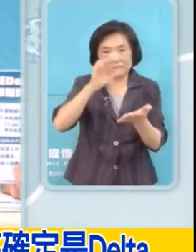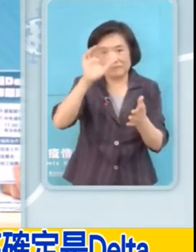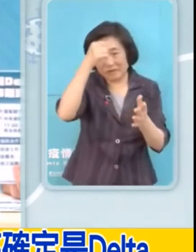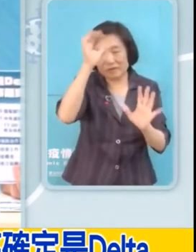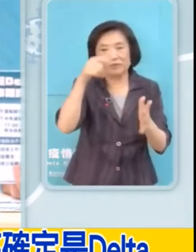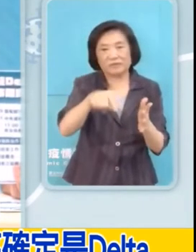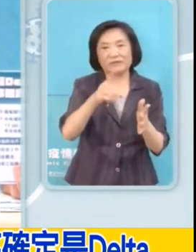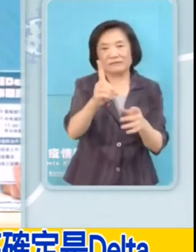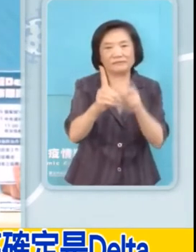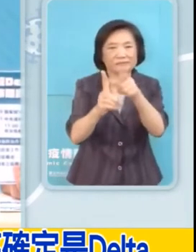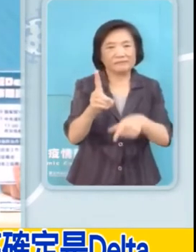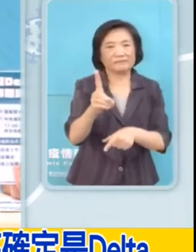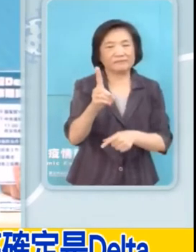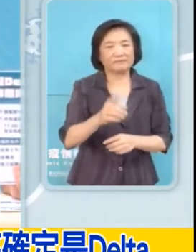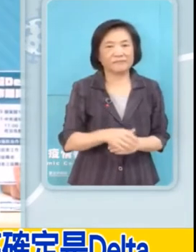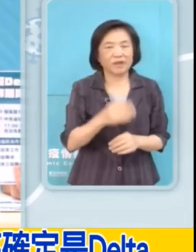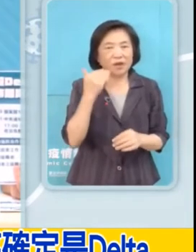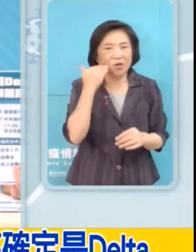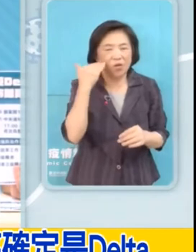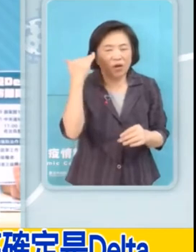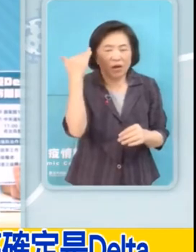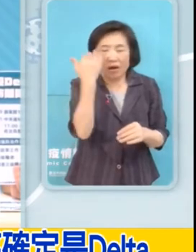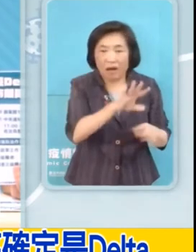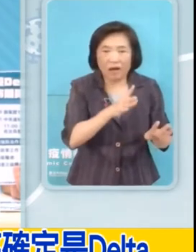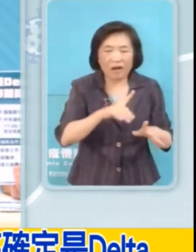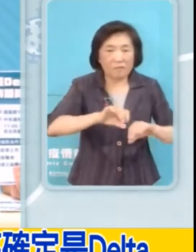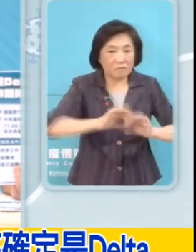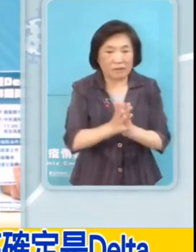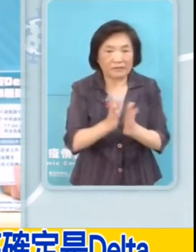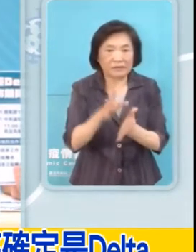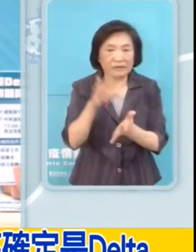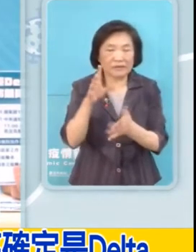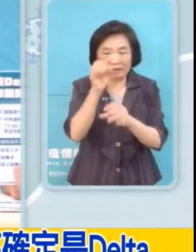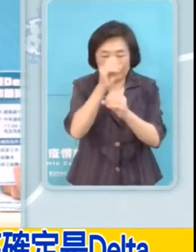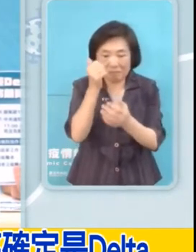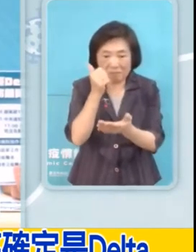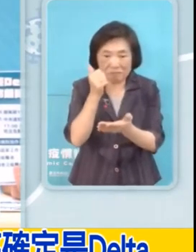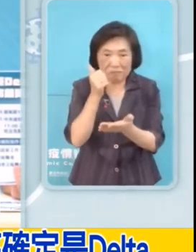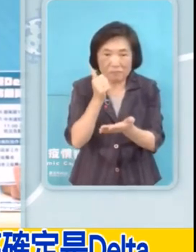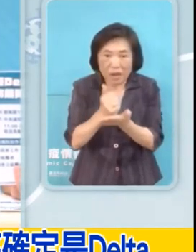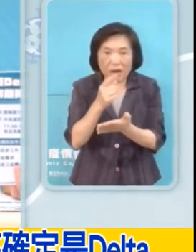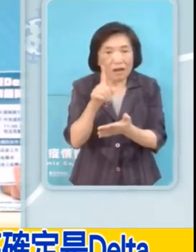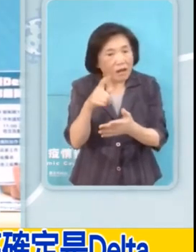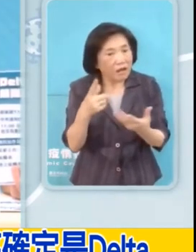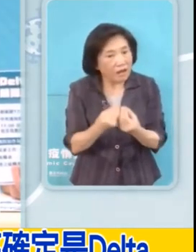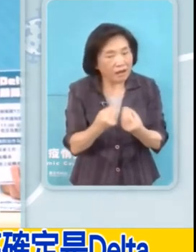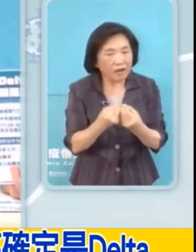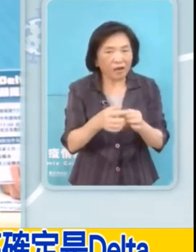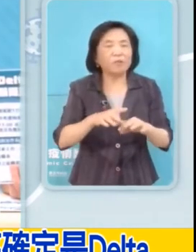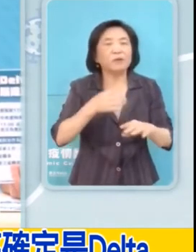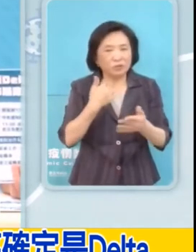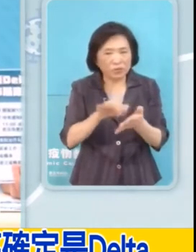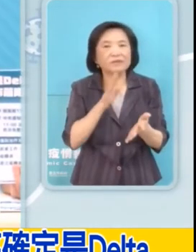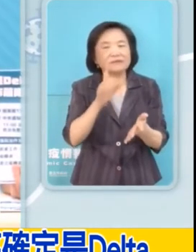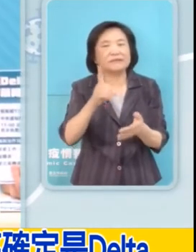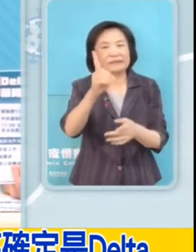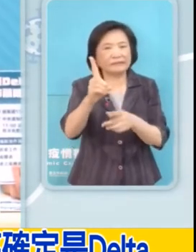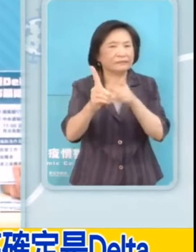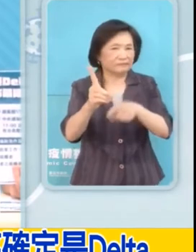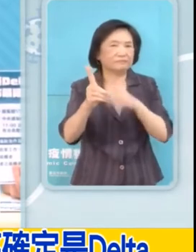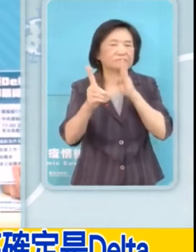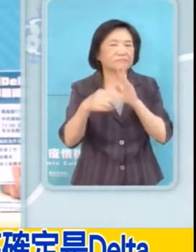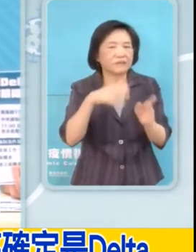果了哈，一时间没有办法马上做出来，我们就把先把它当做六的处理了。但如果说中央马上